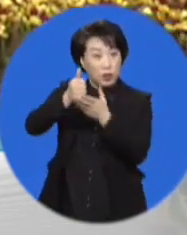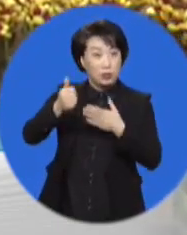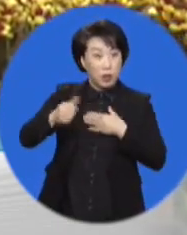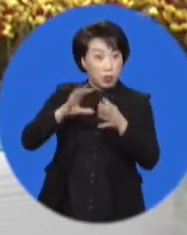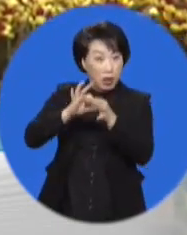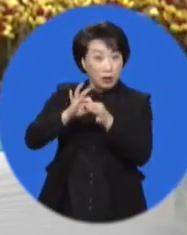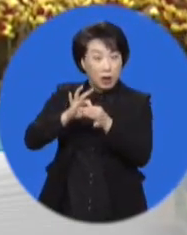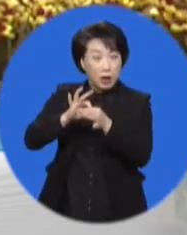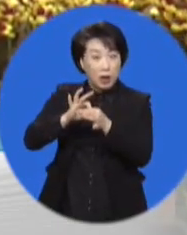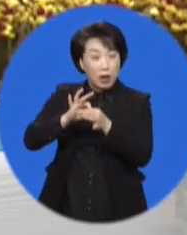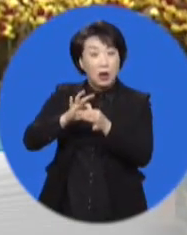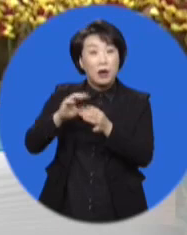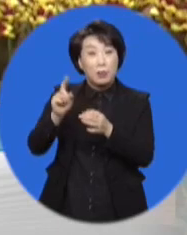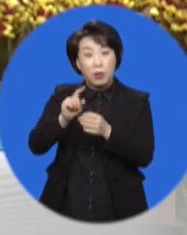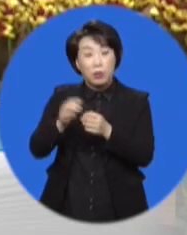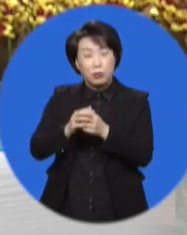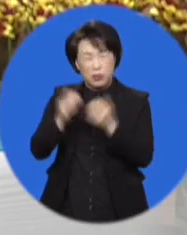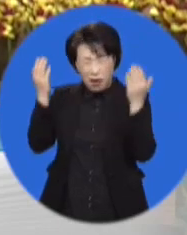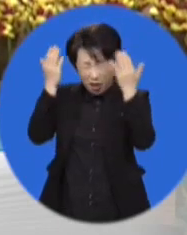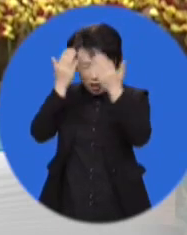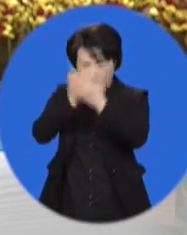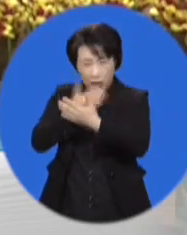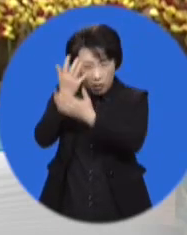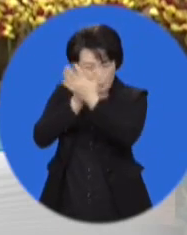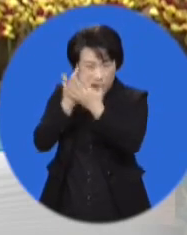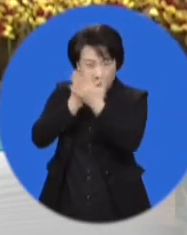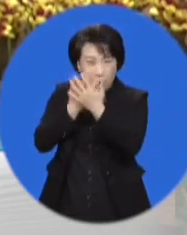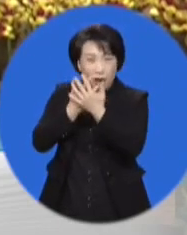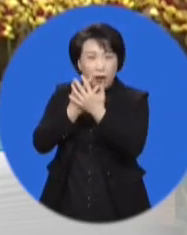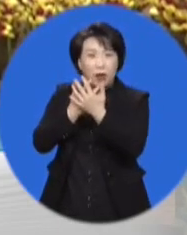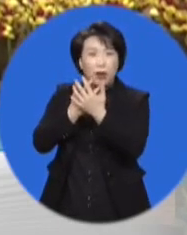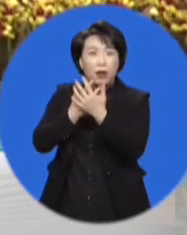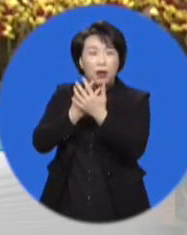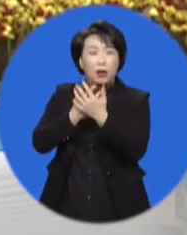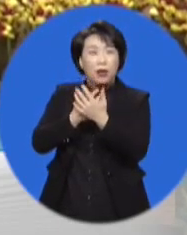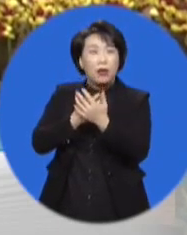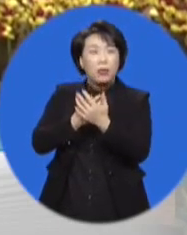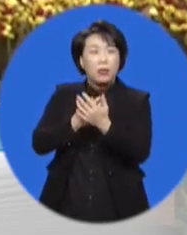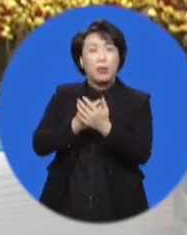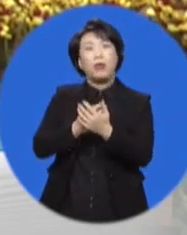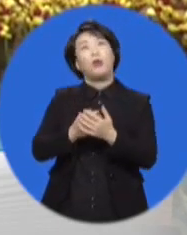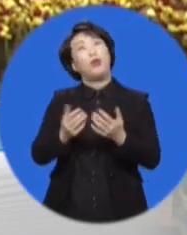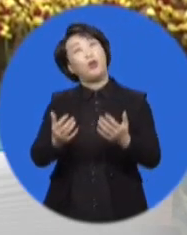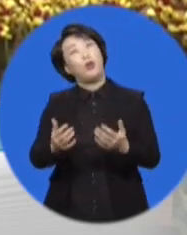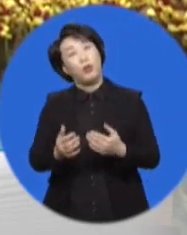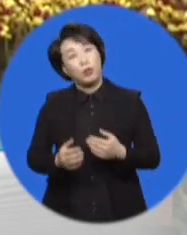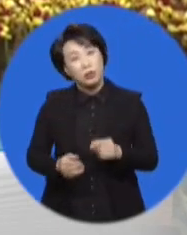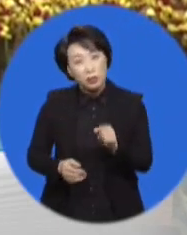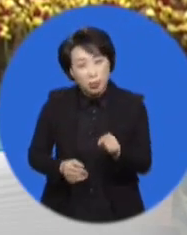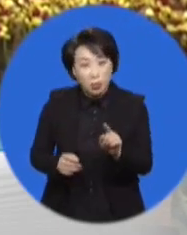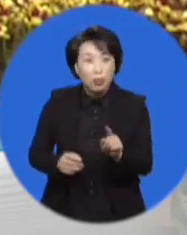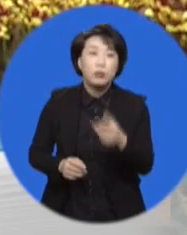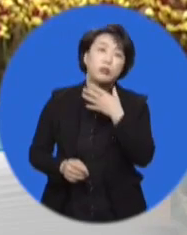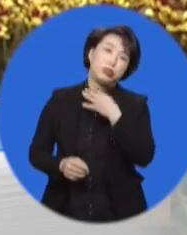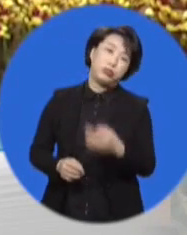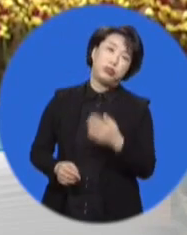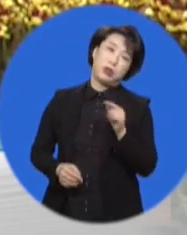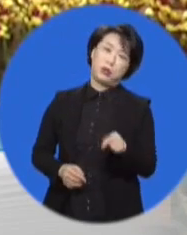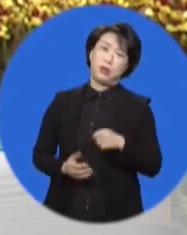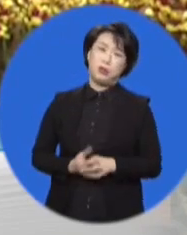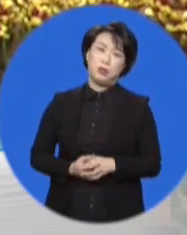나와의 관계가 아주 캄캄하니 아주 머릿속에 해져버리면 이 사람은 불행한